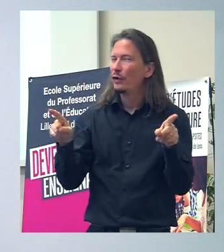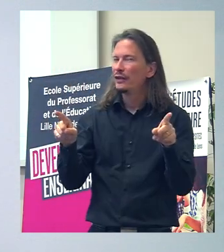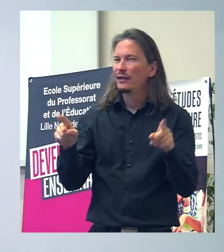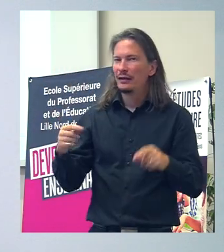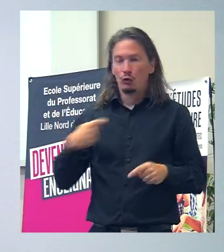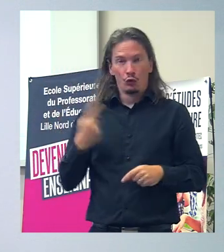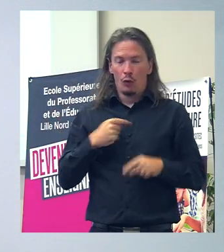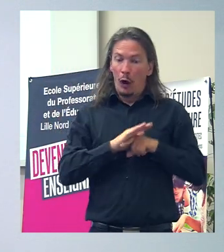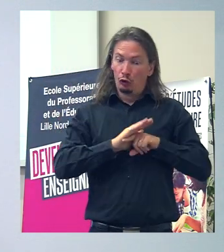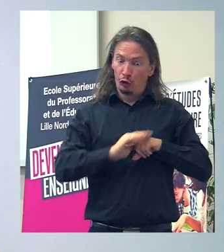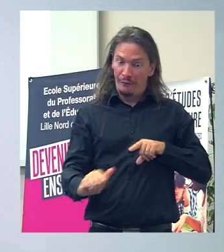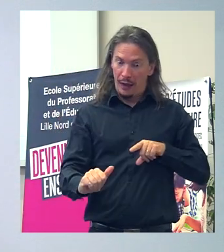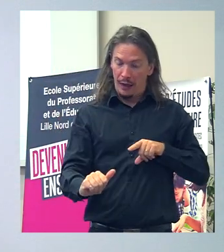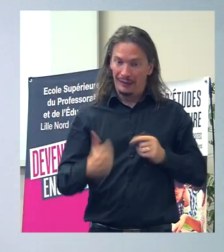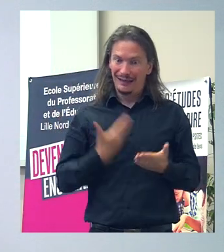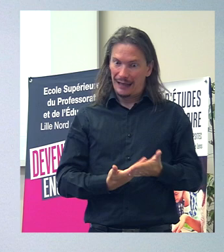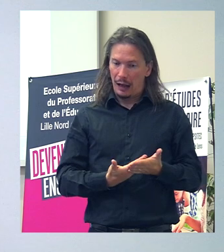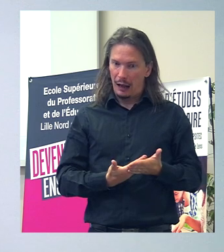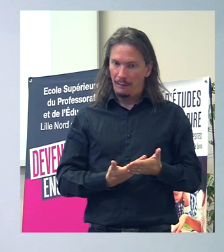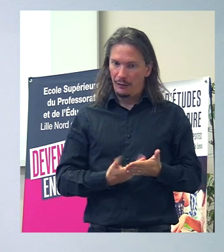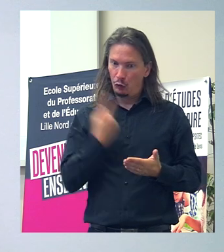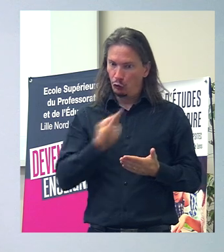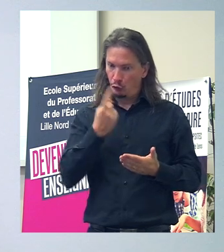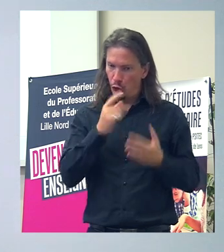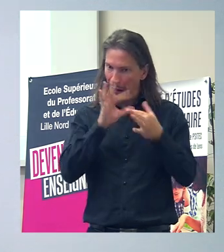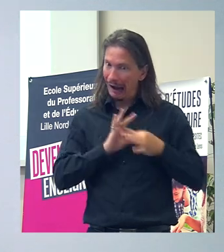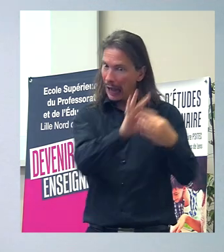je fais, est-ce que ça a du sens par rapport à ma finalité